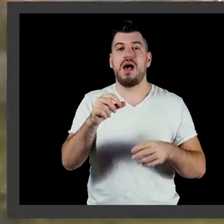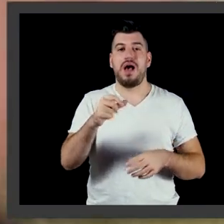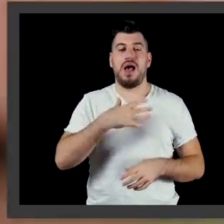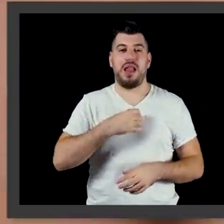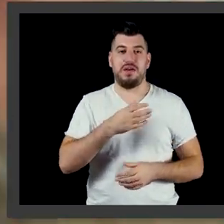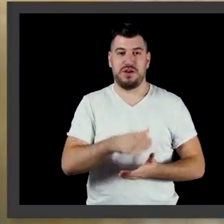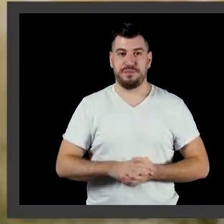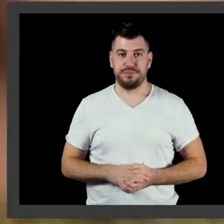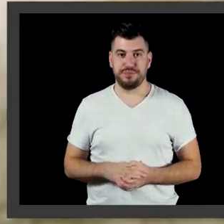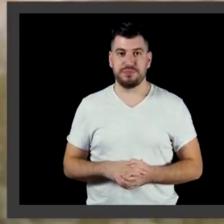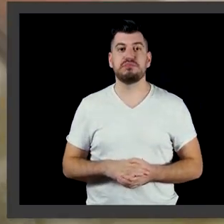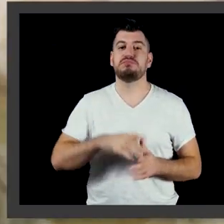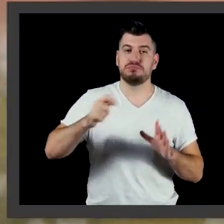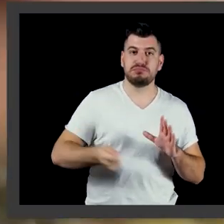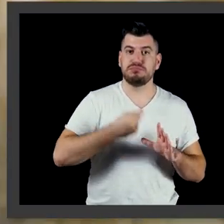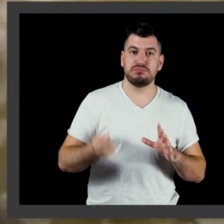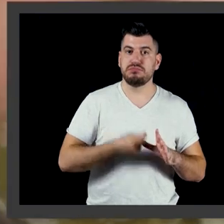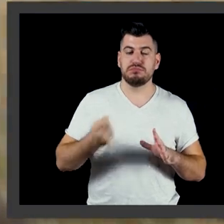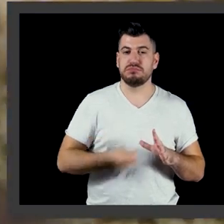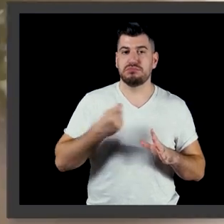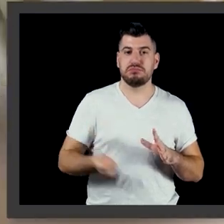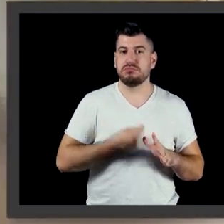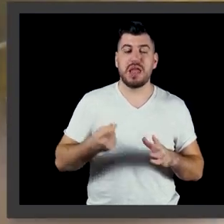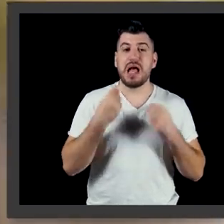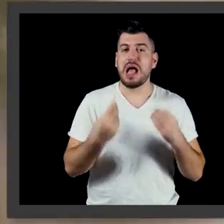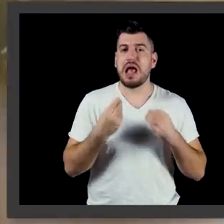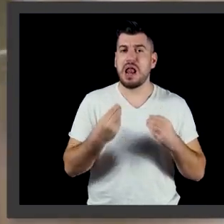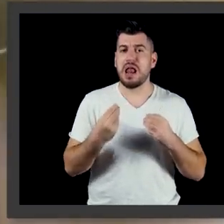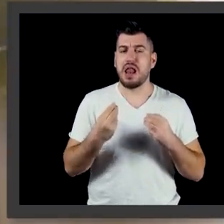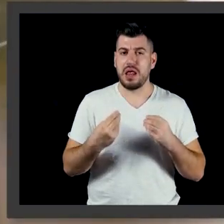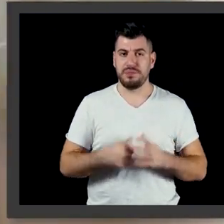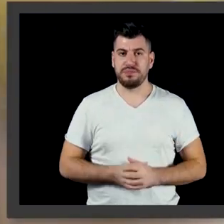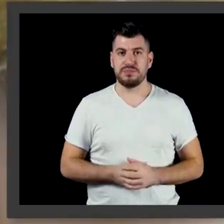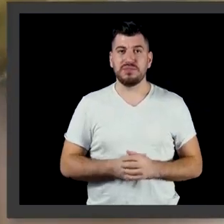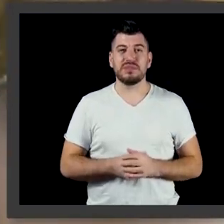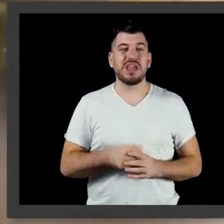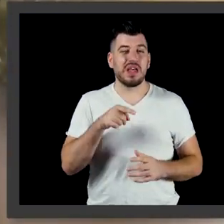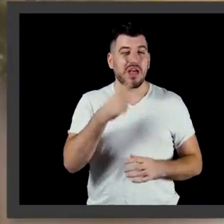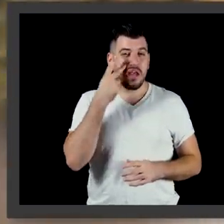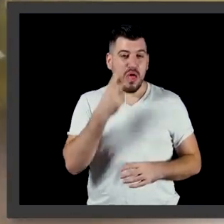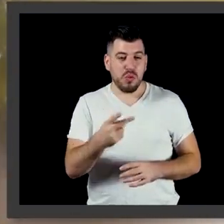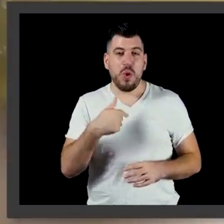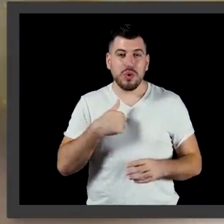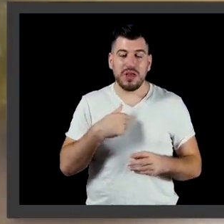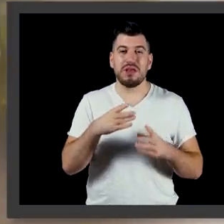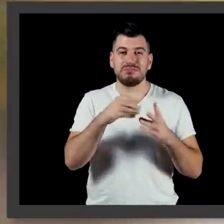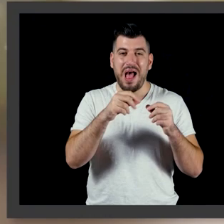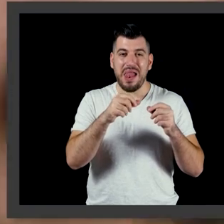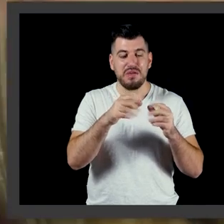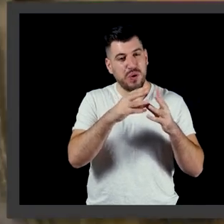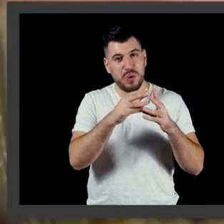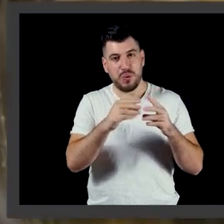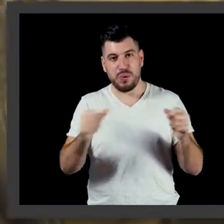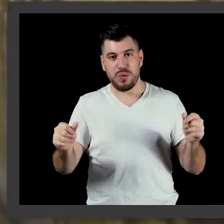Και ανακατεύουμε καλά με ένα σύρμα χυρός για μερικά λεπτά μέχρι να καβουρδιστεί λίγο το αλεύρι.